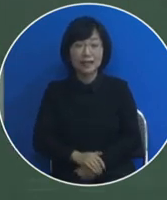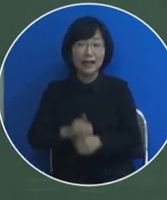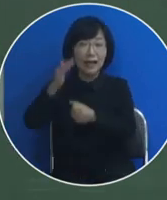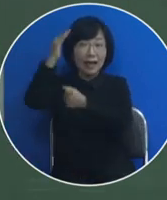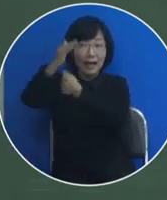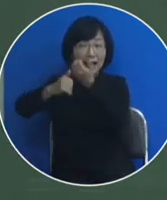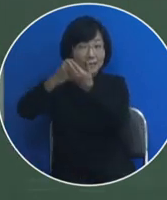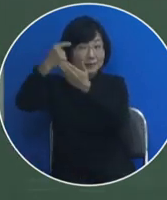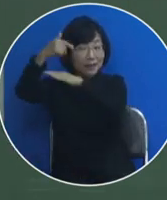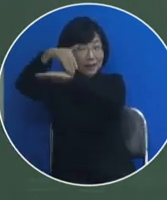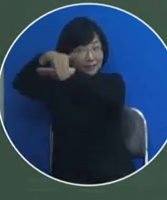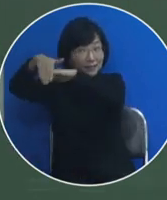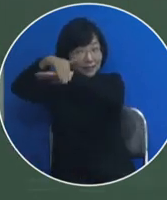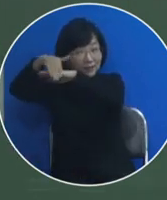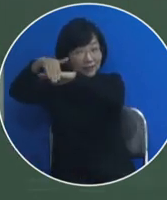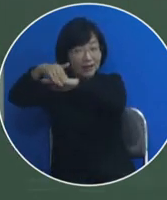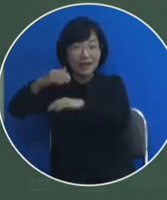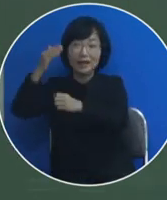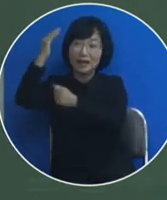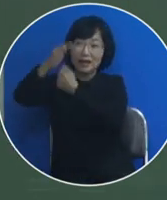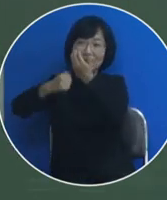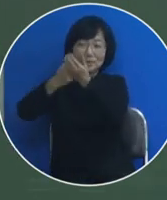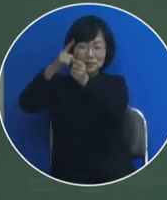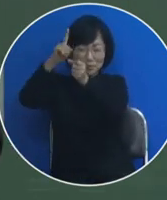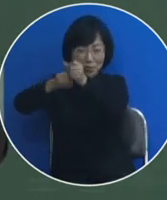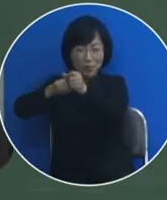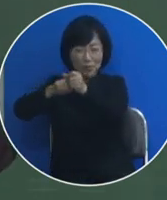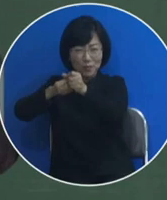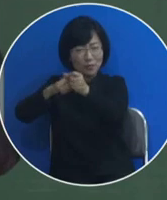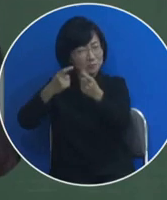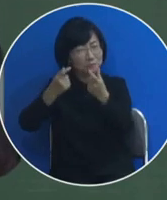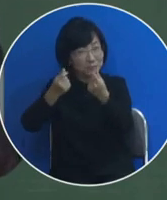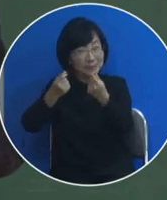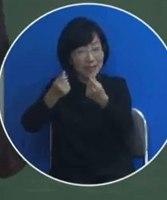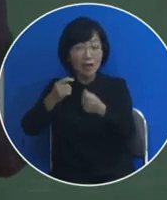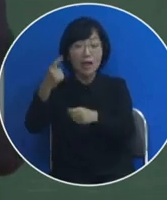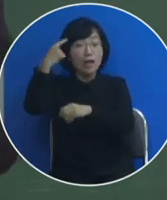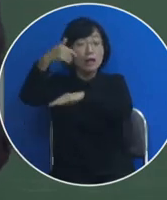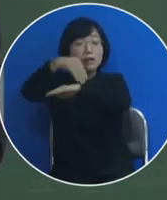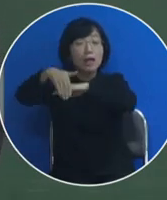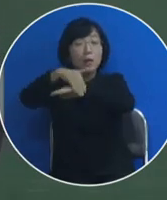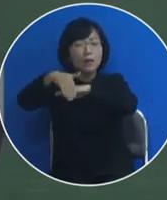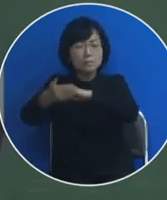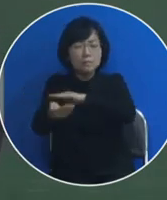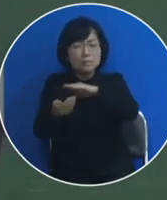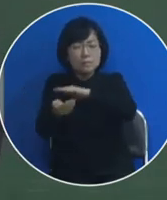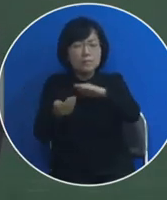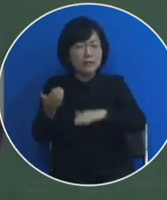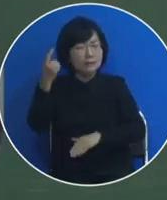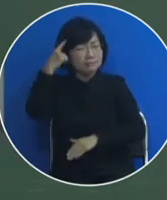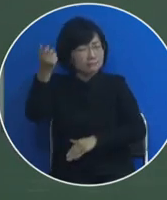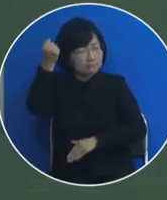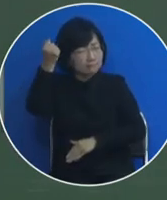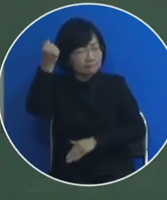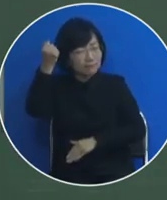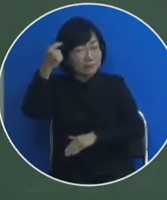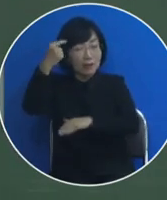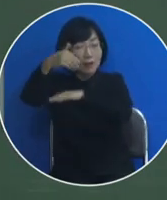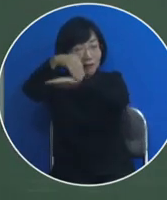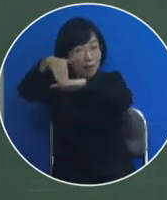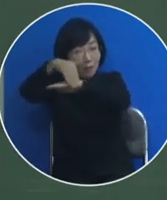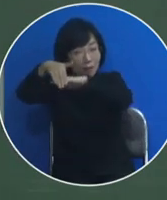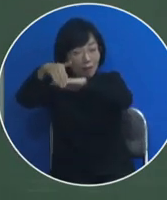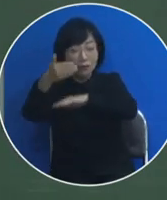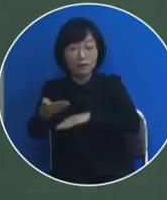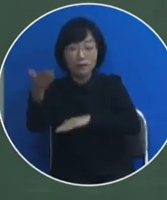했습니다. It goes beyond God's plan. It's God's goal. 계획은 원래 갖고 있는 겁니다. The plan is something he originally had. 목표는 뭡니까? But what is the goal? 이루어 나가시는 겁니다. It's